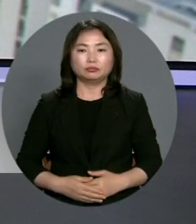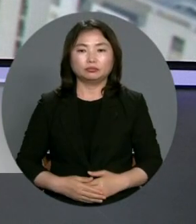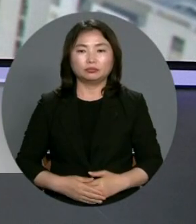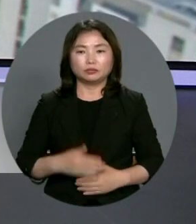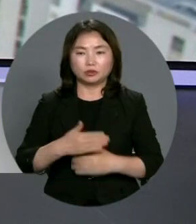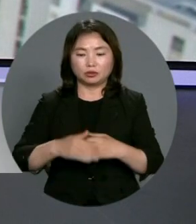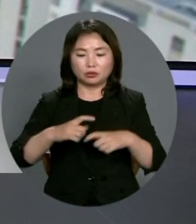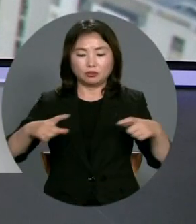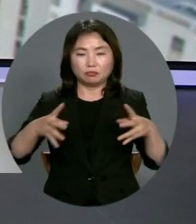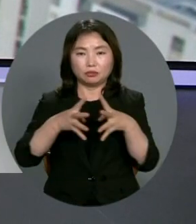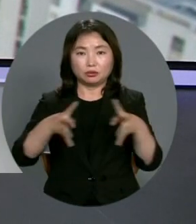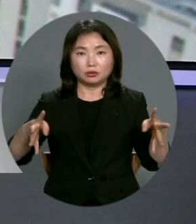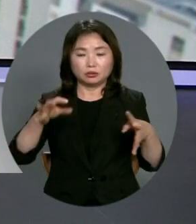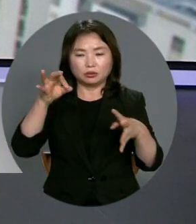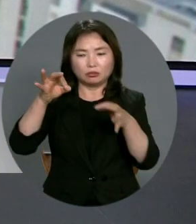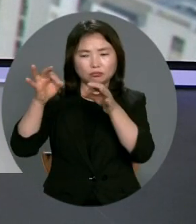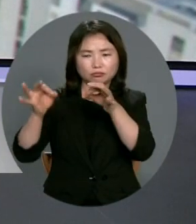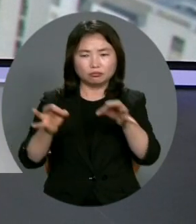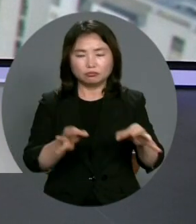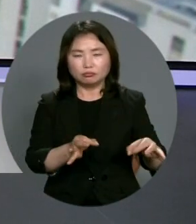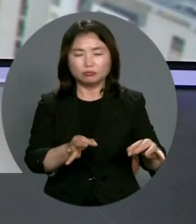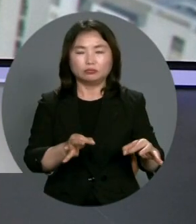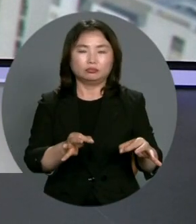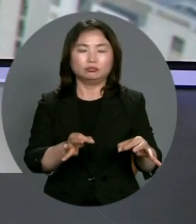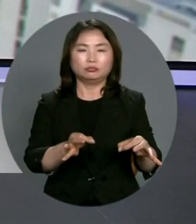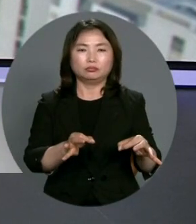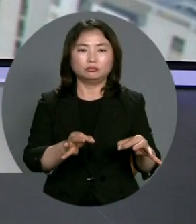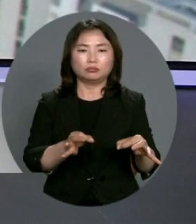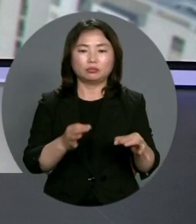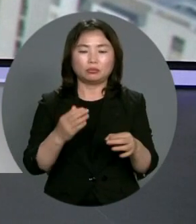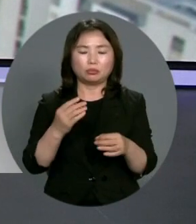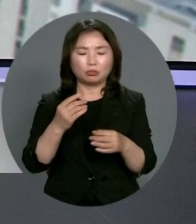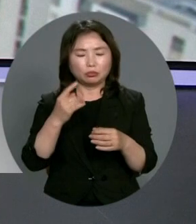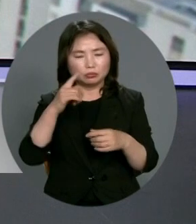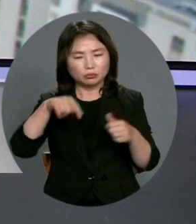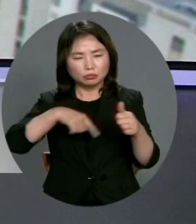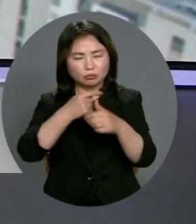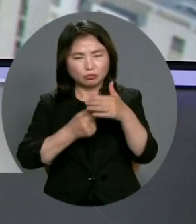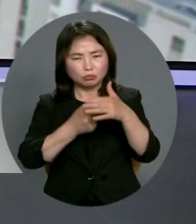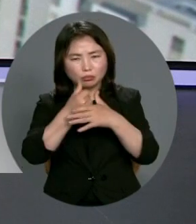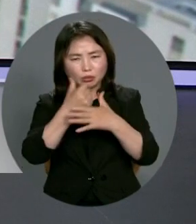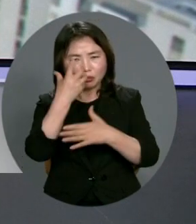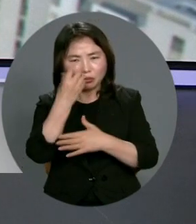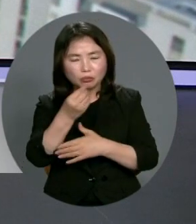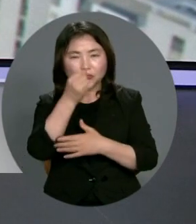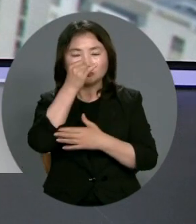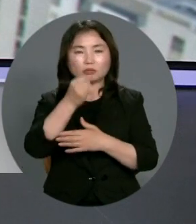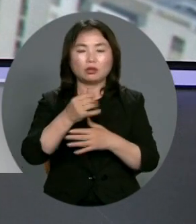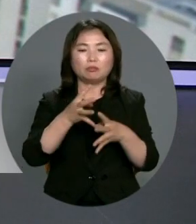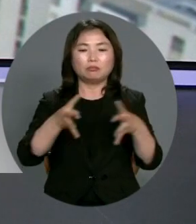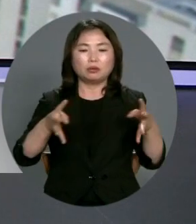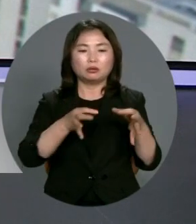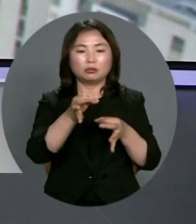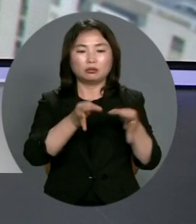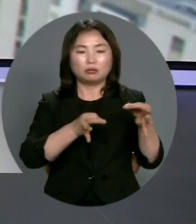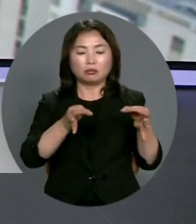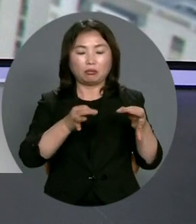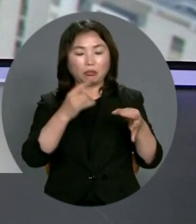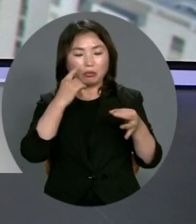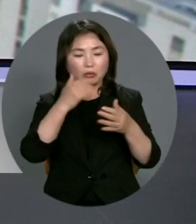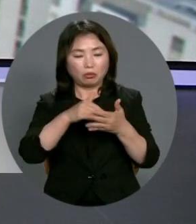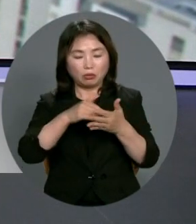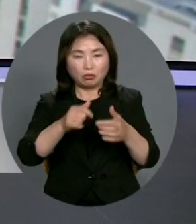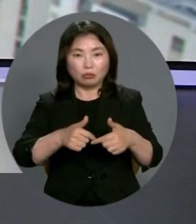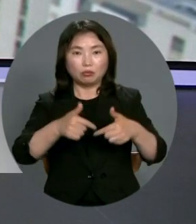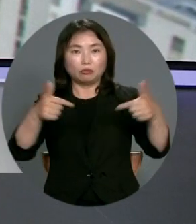대구지역 아파트 가격 하락세가 이어지고 있는 가운데 주목할 만한 현상이 하나 나왔습니다 아파트 거래량이 눈에